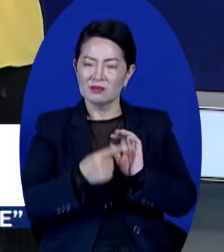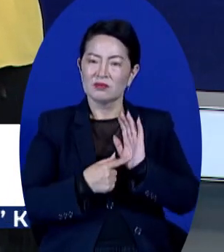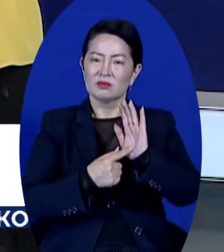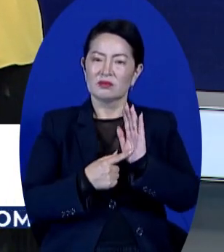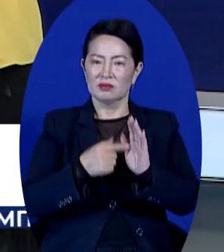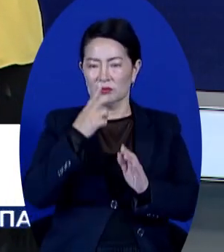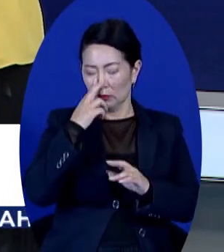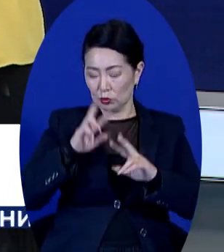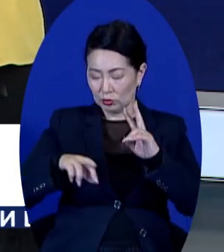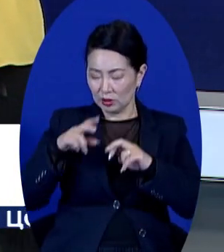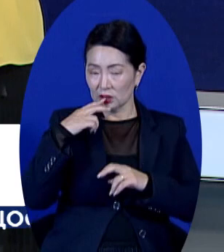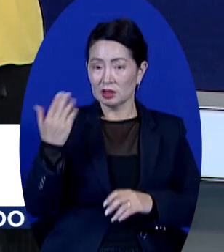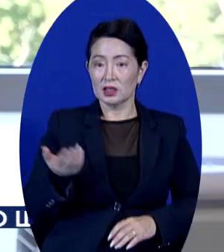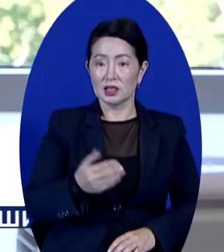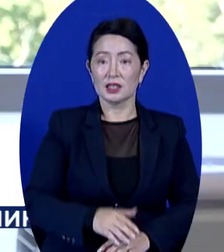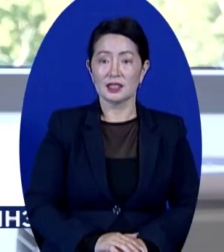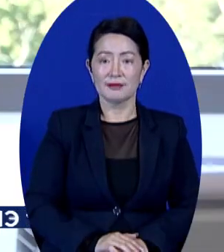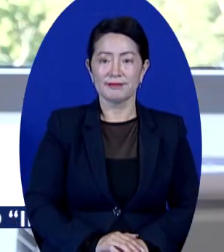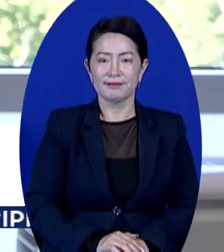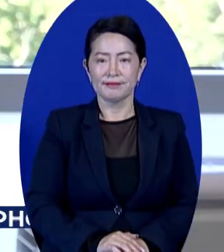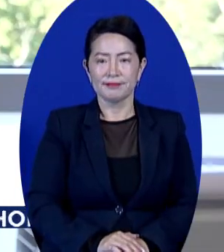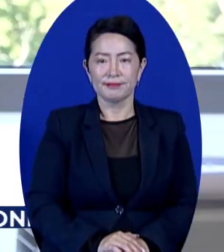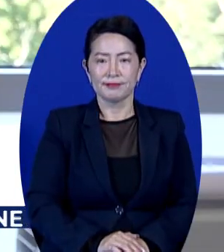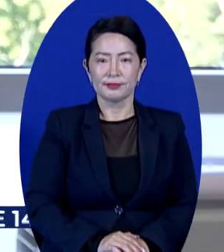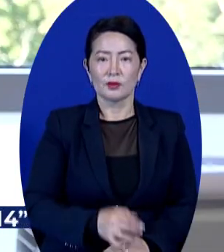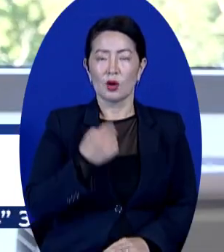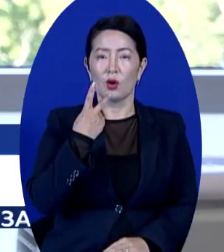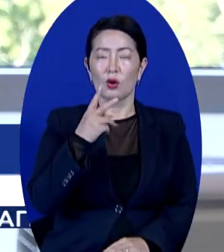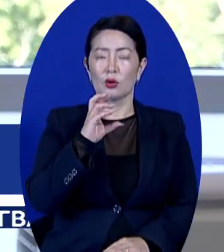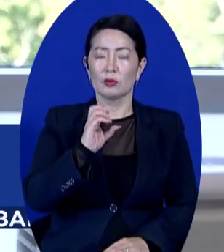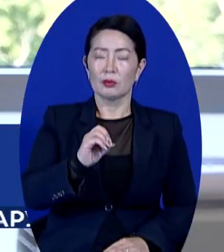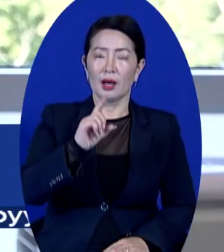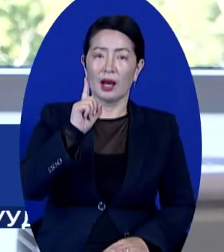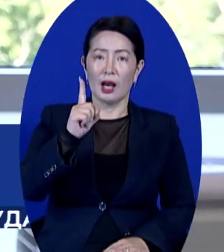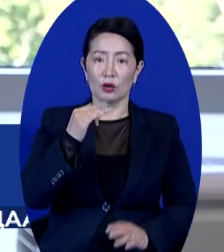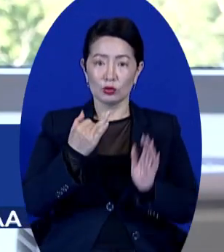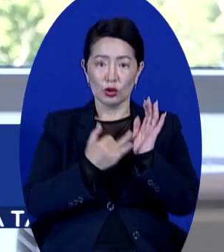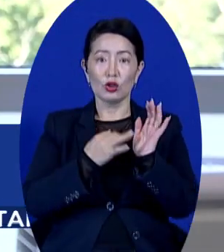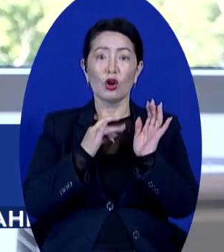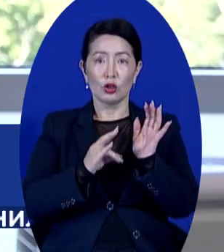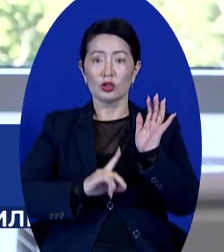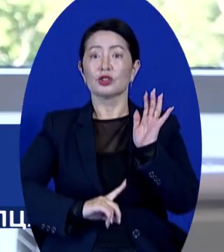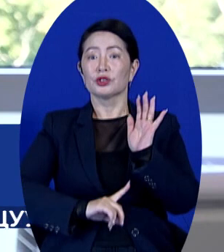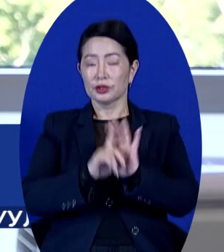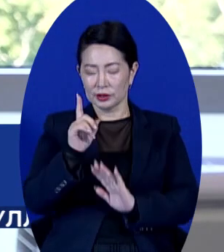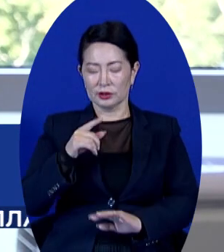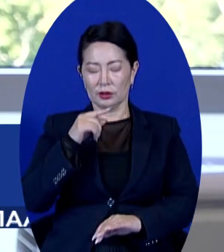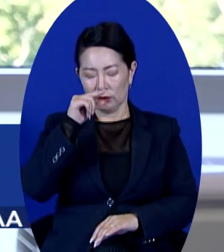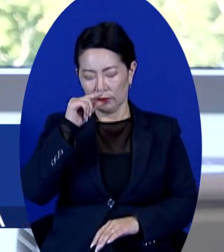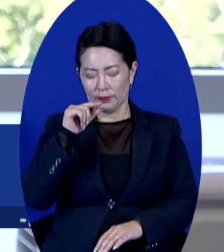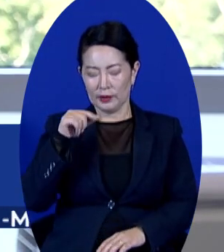явдал болохыг судлаачид илэрхийлж байна. 2017 оноос эхлээд Оросын холбооны улс Владивосток